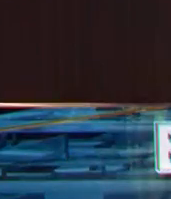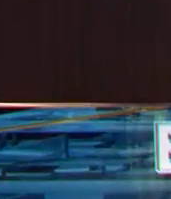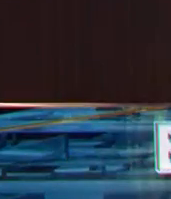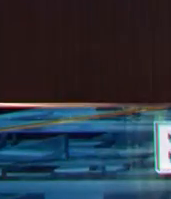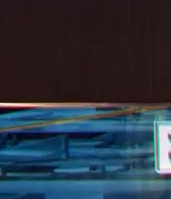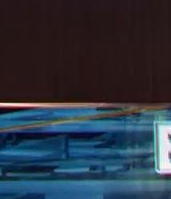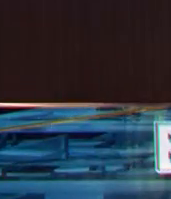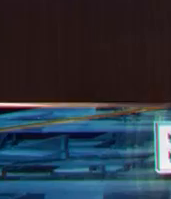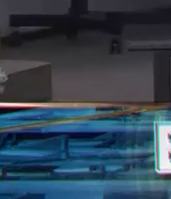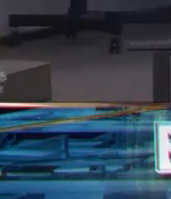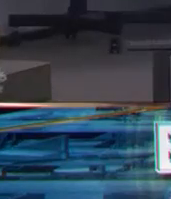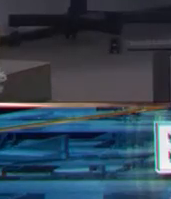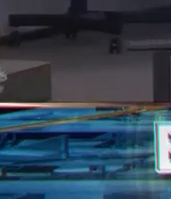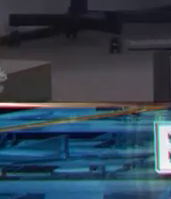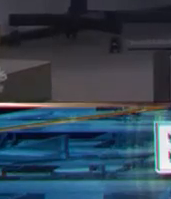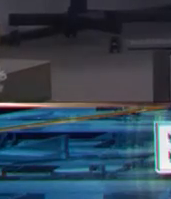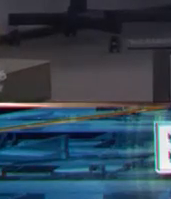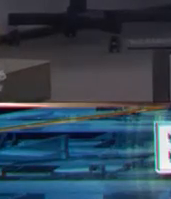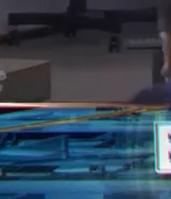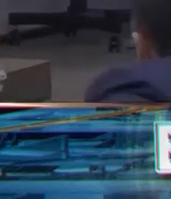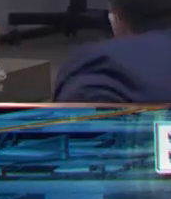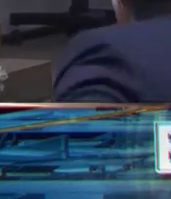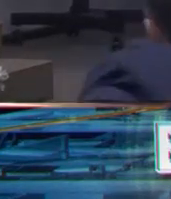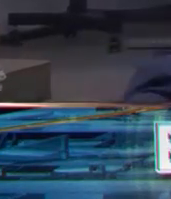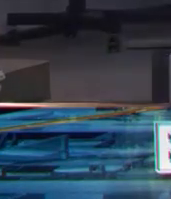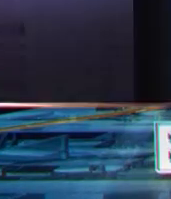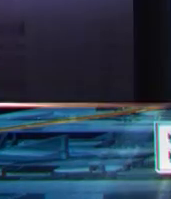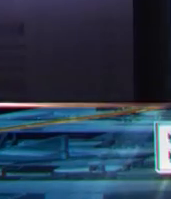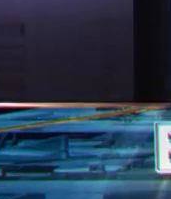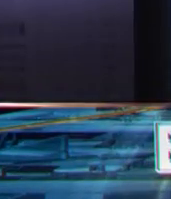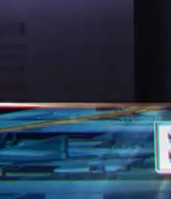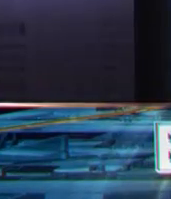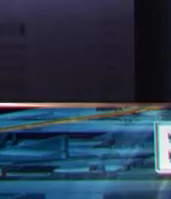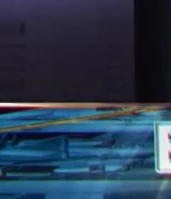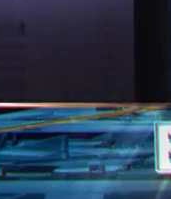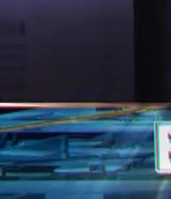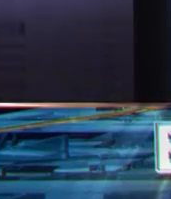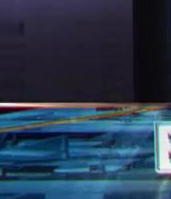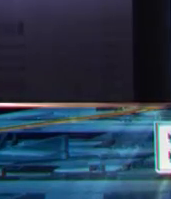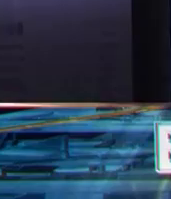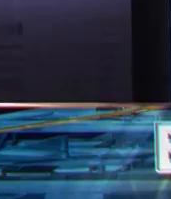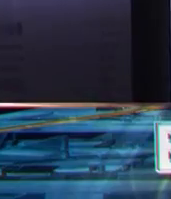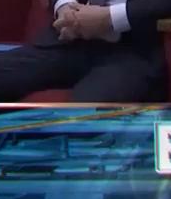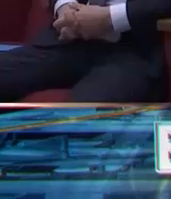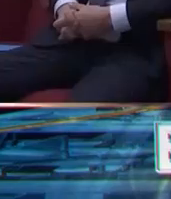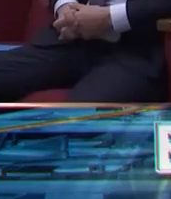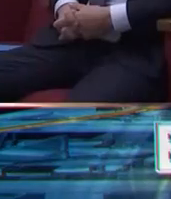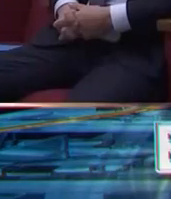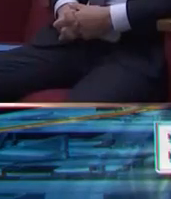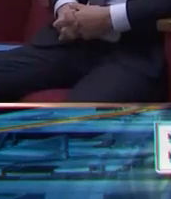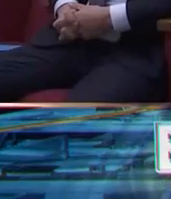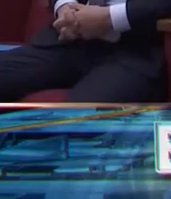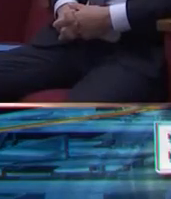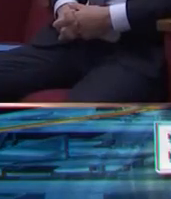Жаңа мәслихат депутаттары жаңа бағдарлама бекітті. 2021-2025 жылға дейінгі Алматы облысының аумақтарын дамыту